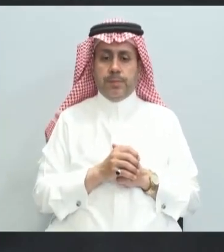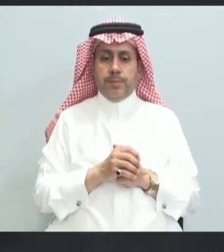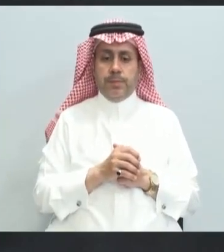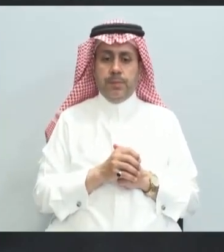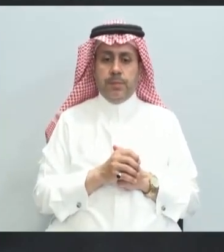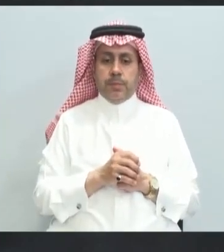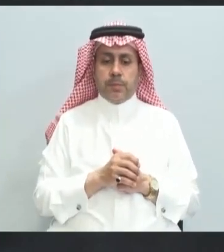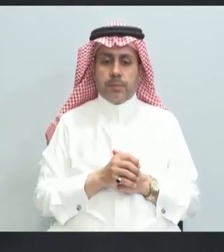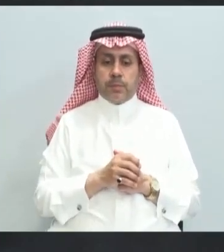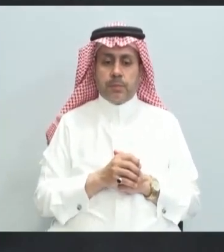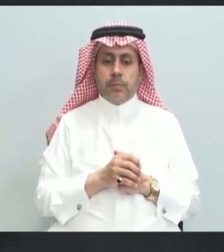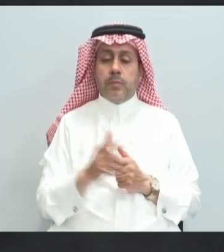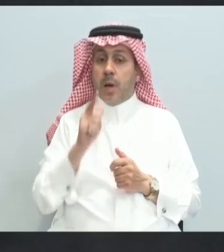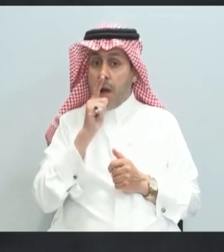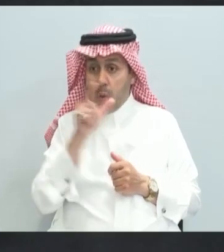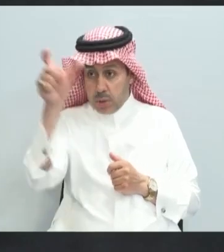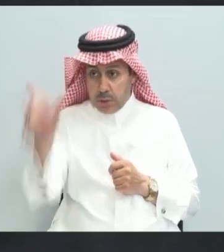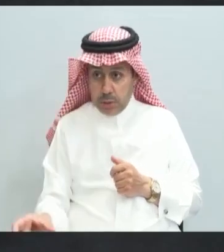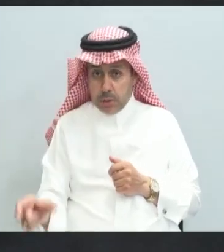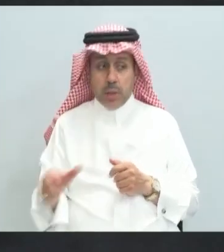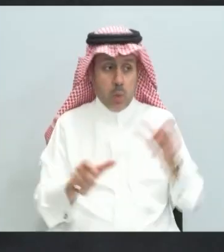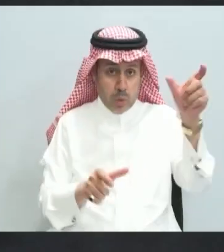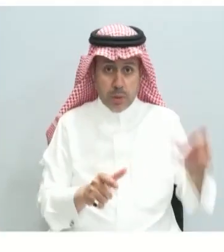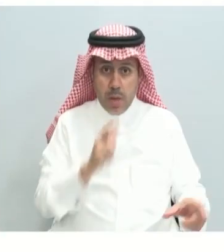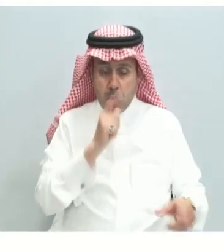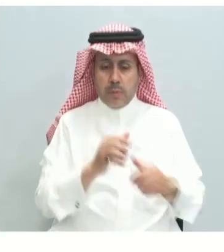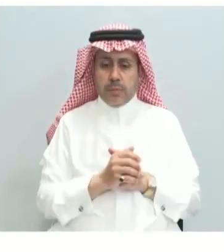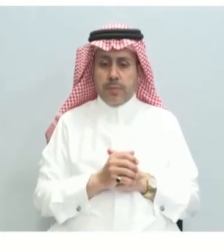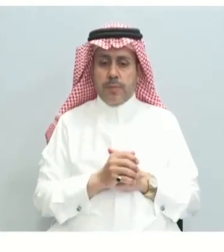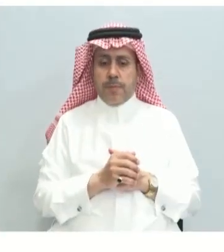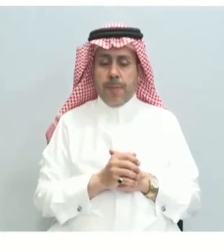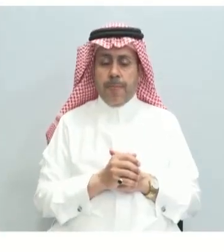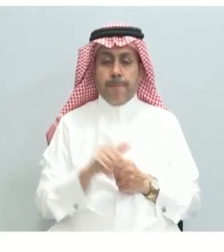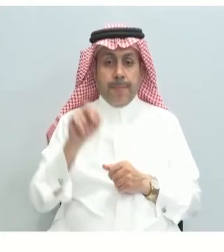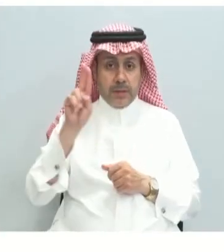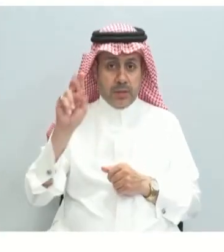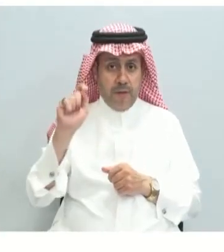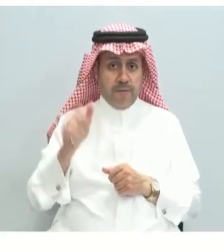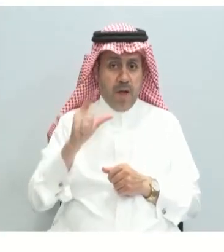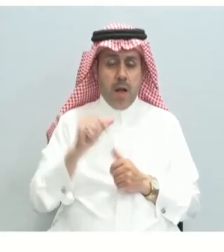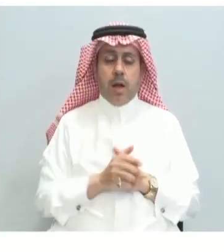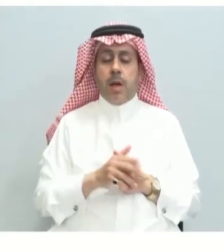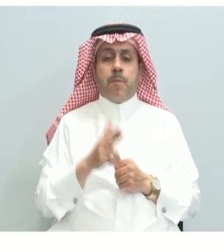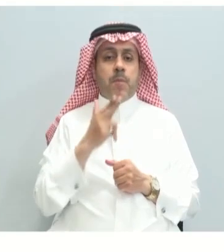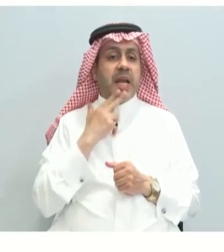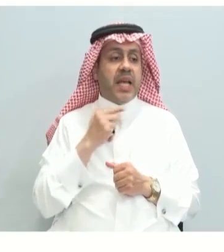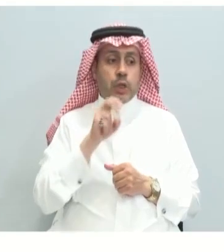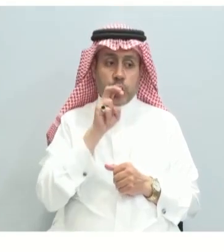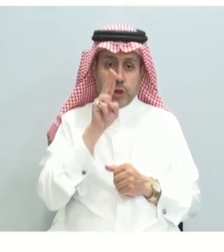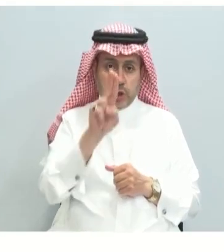أبدا. قول سين أو صاد من الناس، واضح؟ إذا تفاءلوا بالخير تجدوا، هل هو حديث عن النبي صلى الله عليه